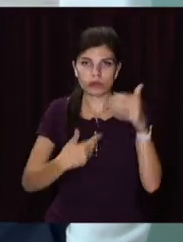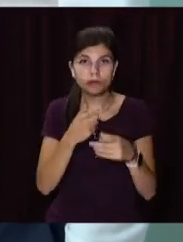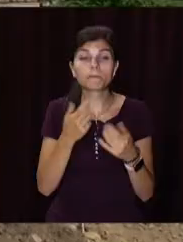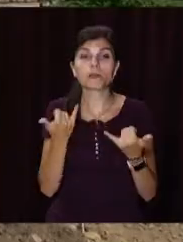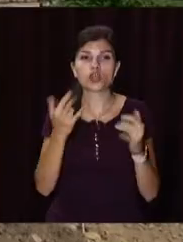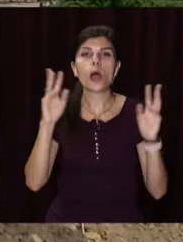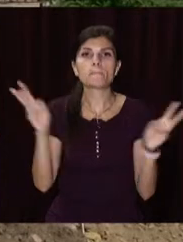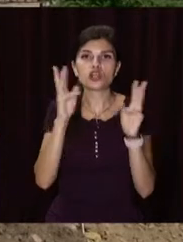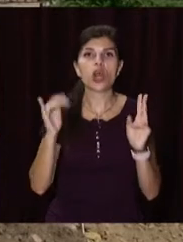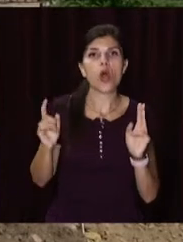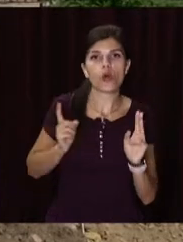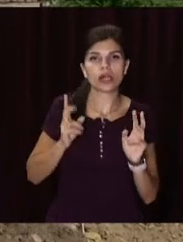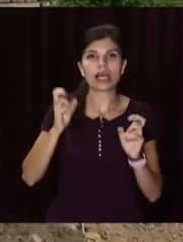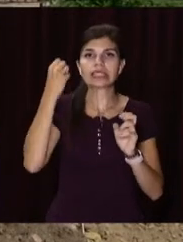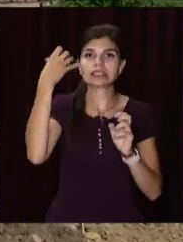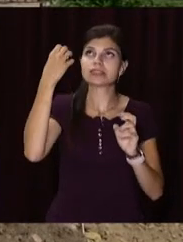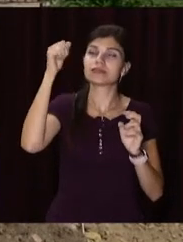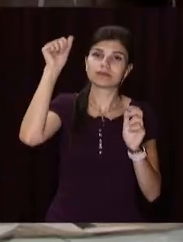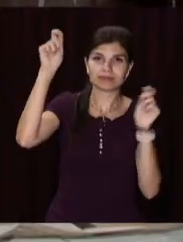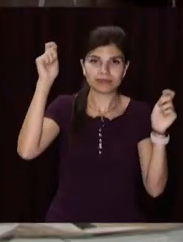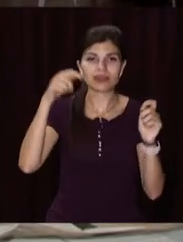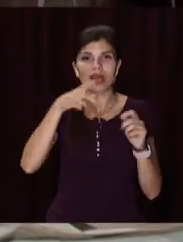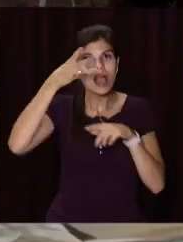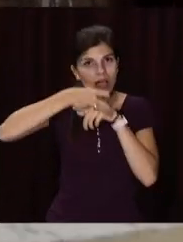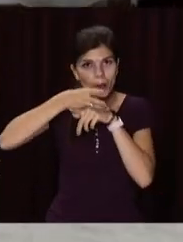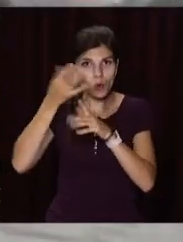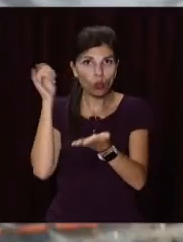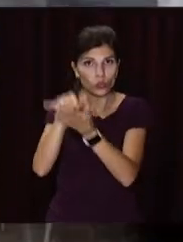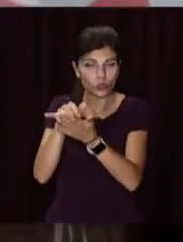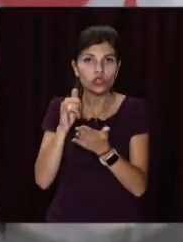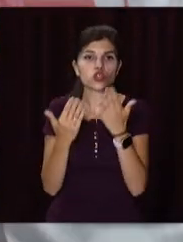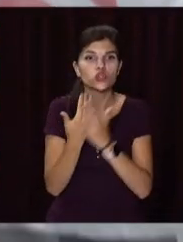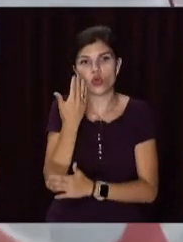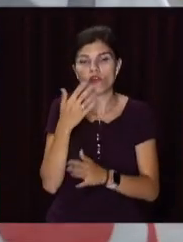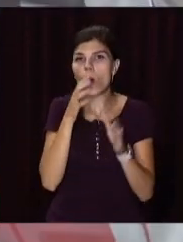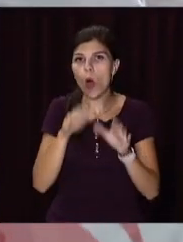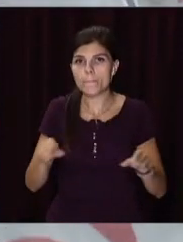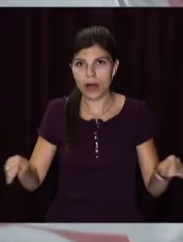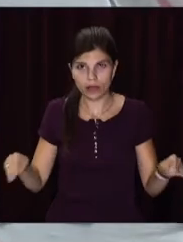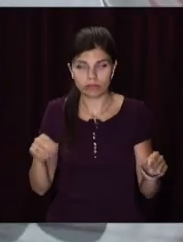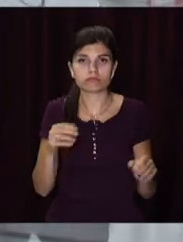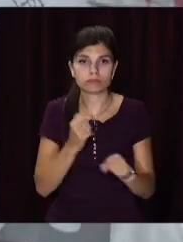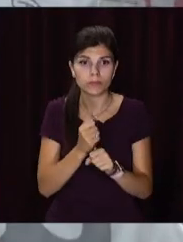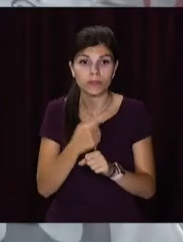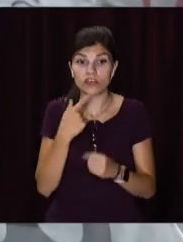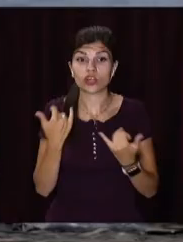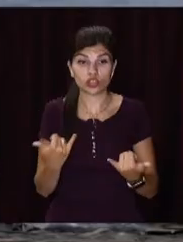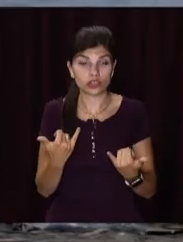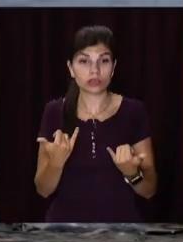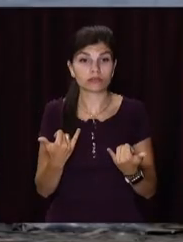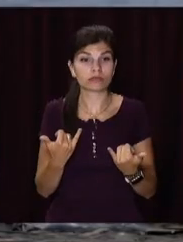займаються пожежною і охоронною сигналізаціями, монтажем камер відеоспостереження та новою системою опалення. На даний момент